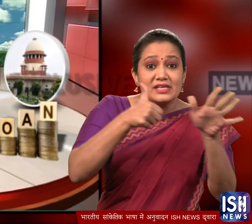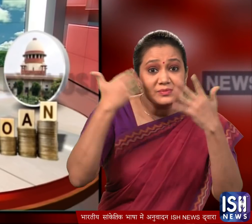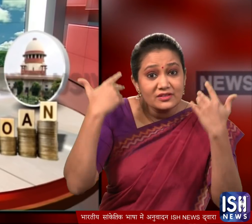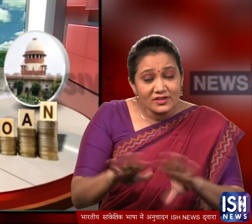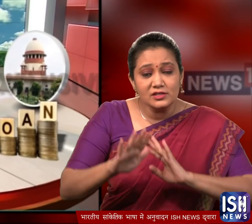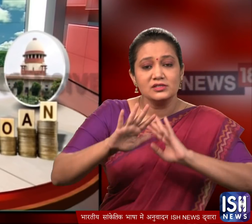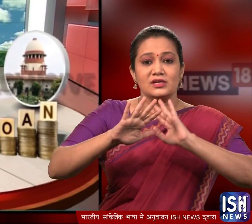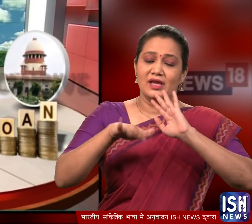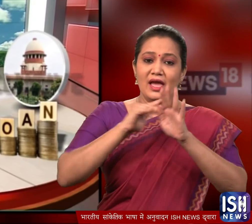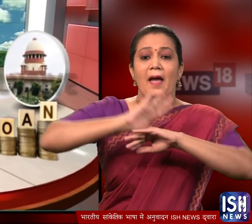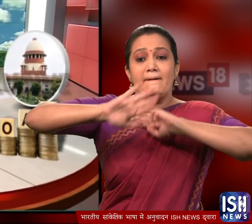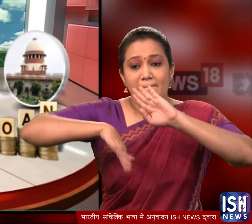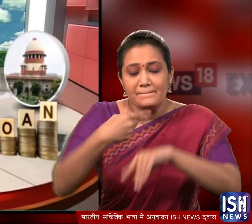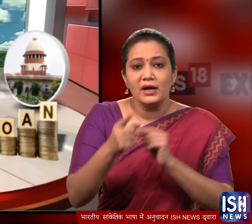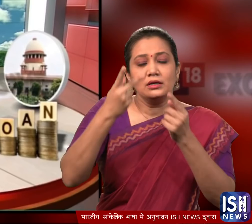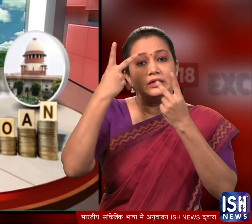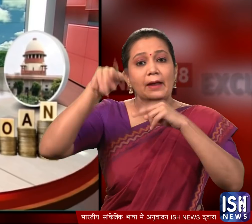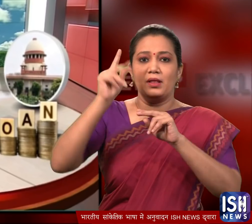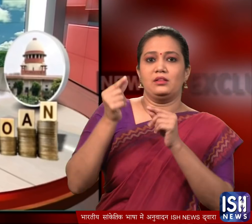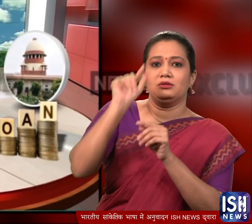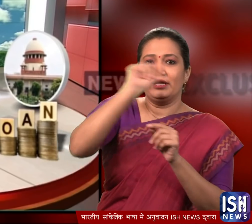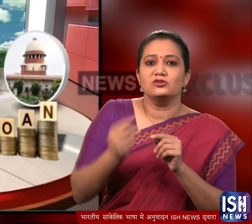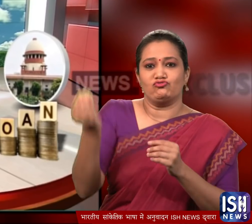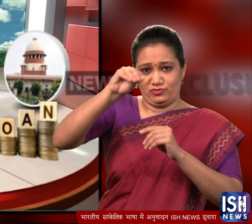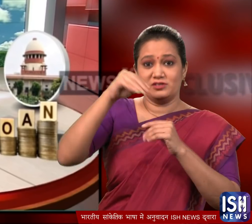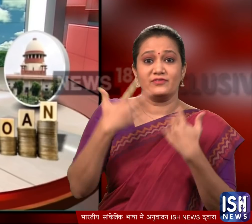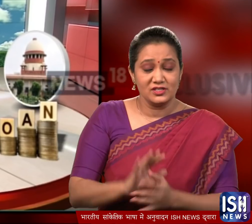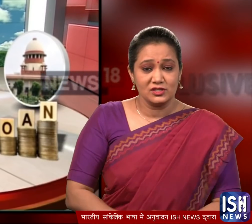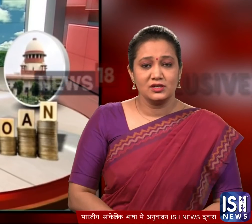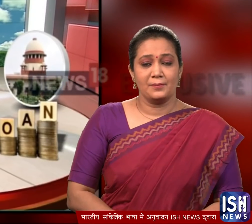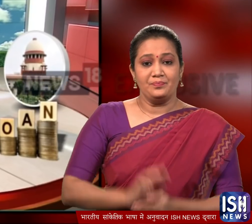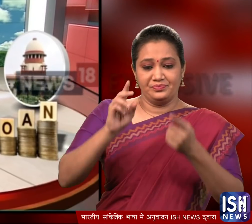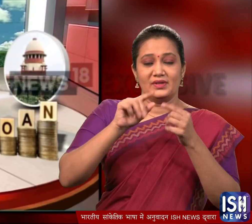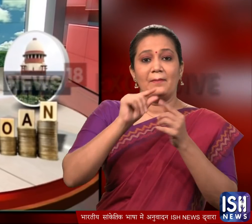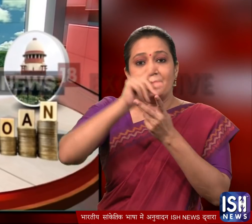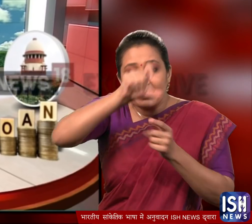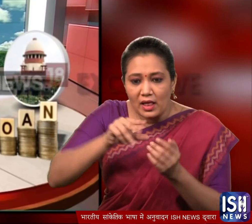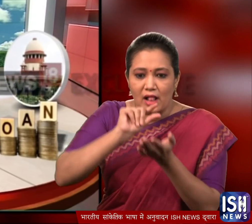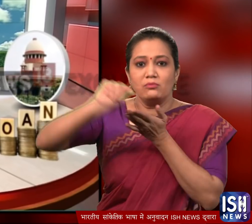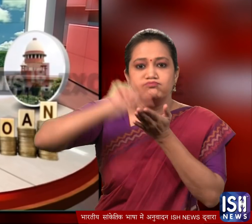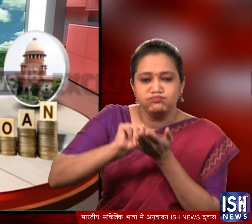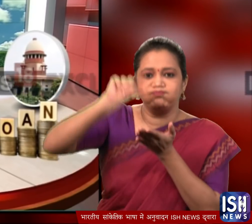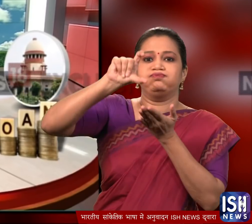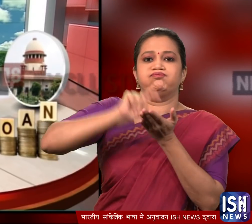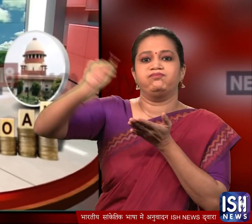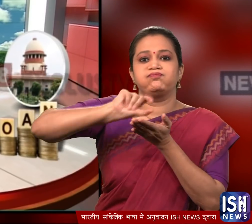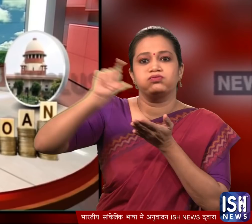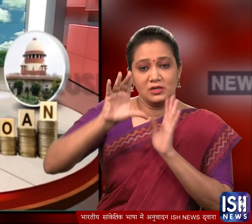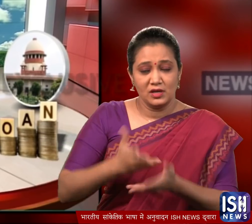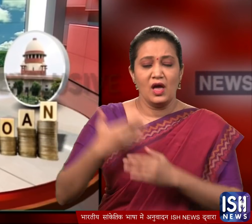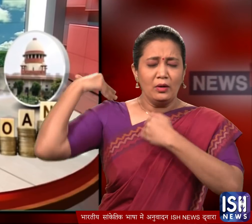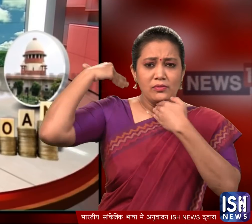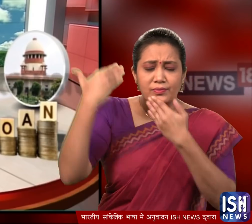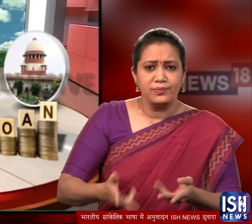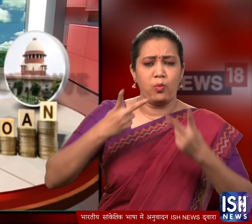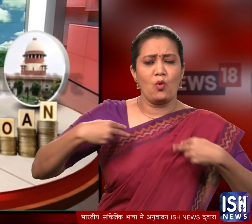6 महीनों के लिए बैंकों की तरफ से बाद में चक्रवृद्धि ब्याज दर लगाई गई, जिससे लोगों की EMI बढ़ गई। लंबे वक्त